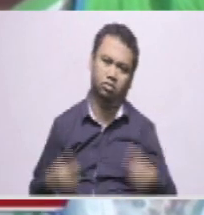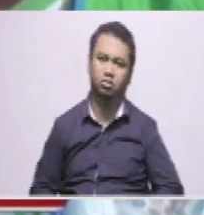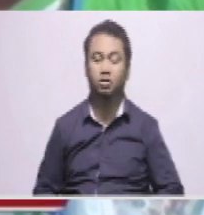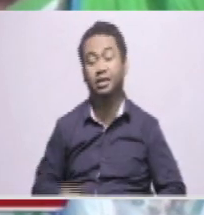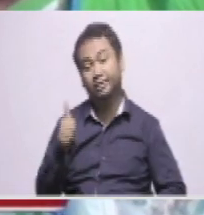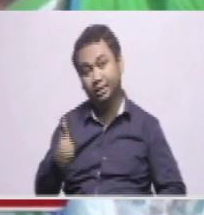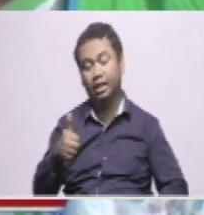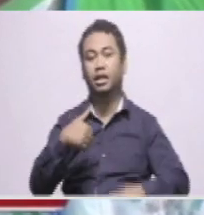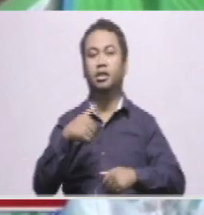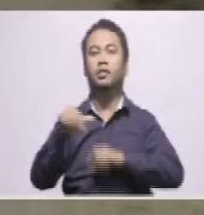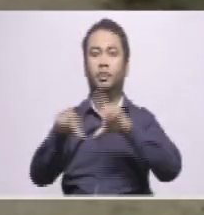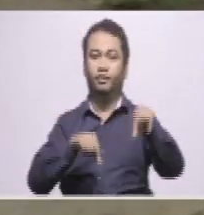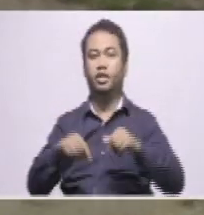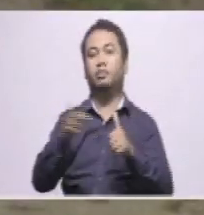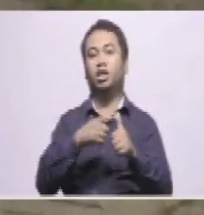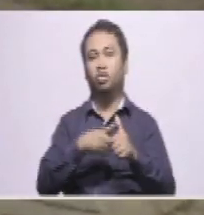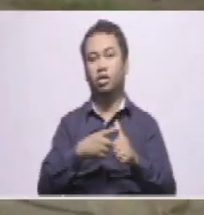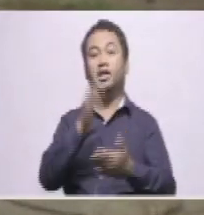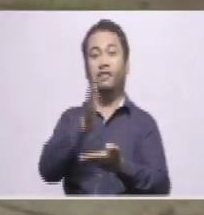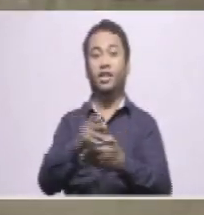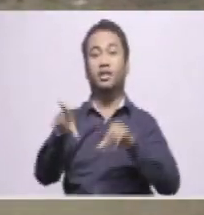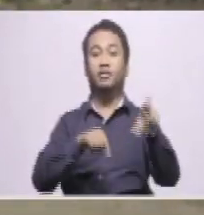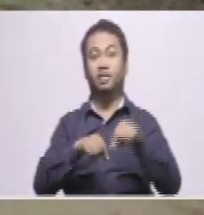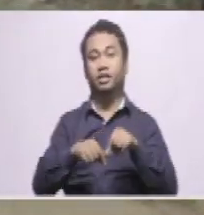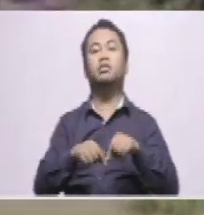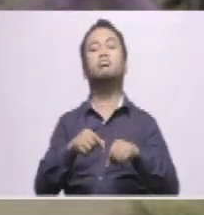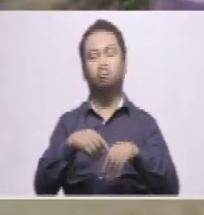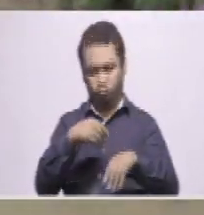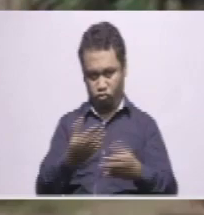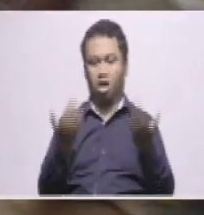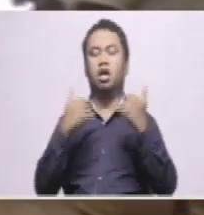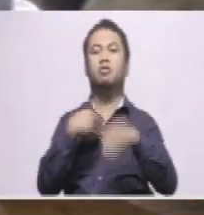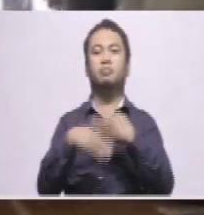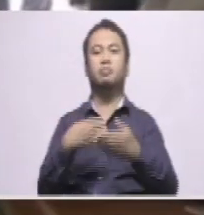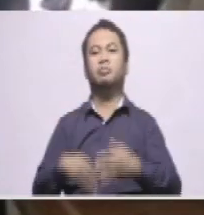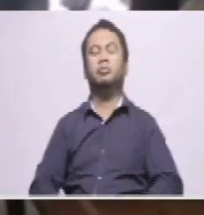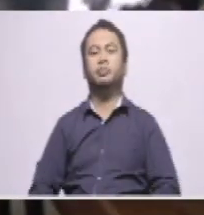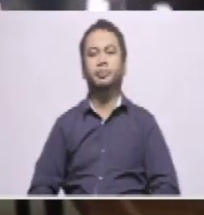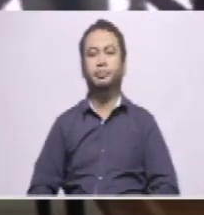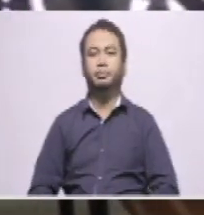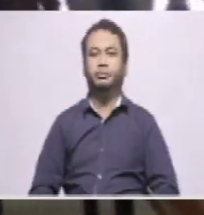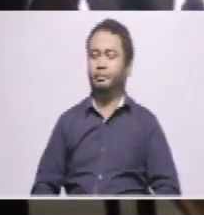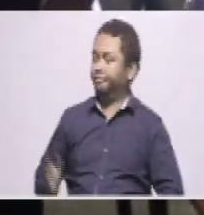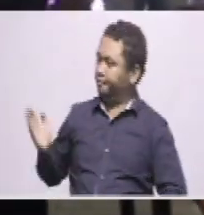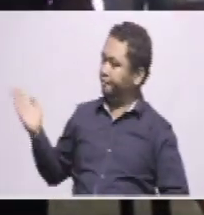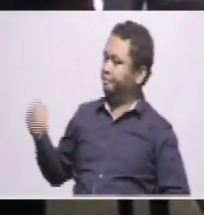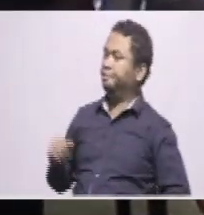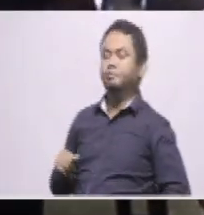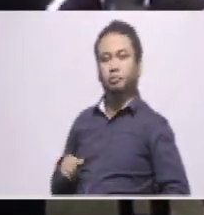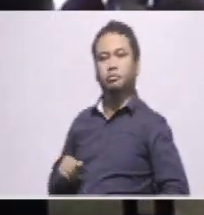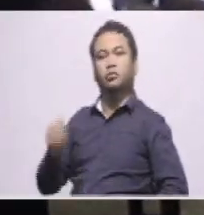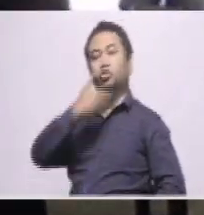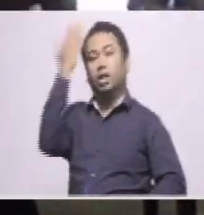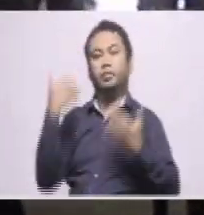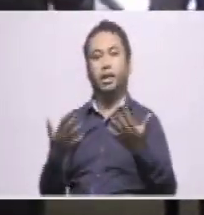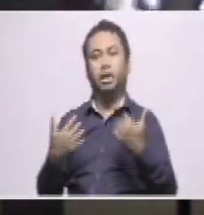alohaloha satria mbola afaka misy zavatra vitanao zany rehefa vita ny adidinao ato a tsapa sy hita fa maro eo namiti ny adidiny tamin'ny vaomaraina amin'ny fividianana